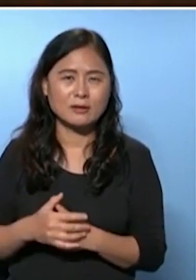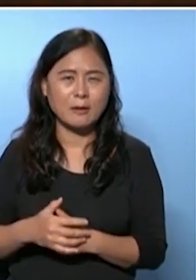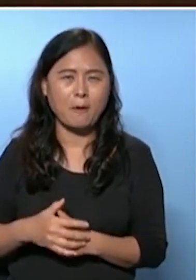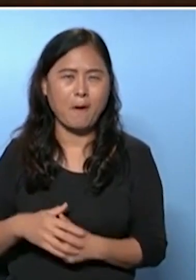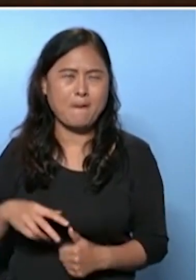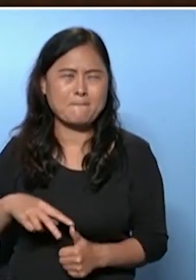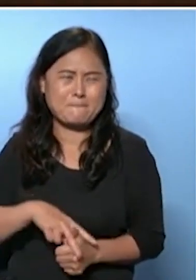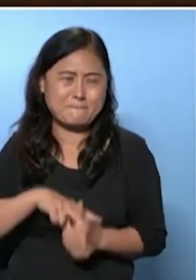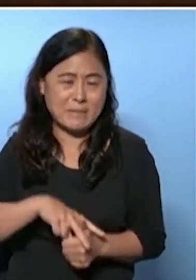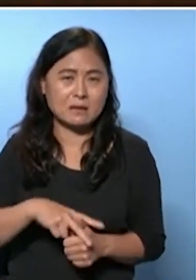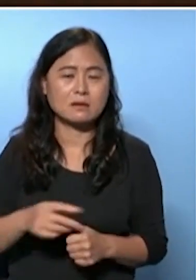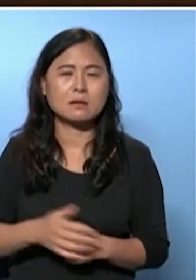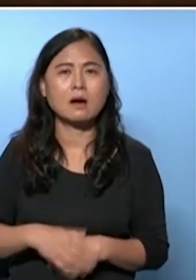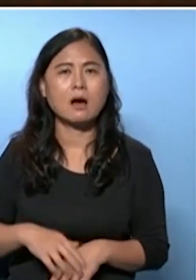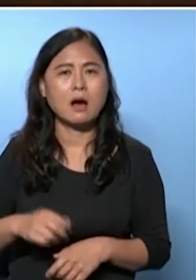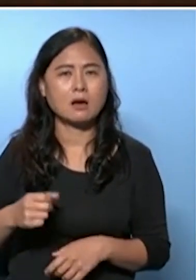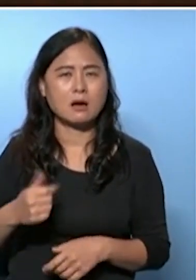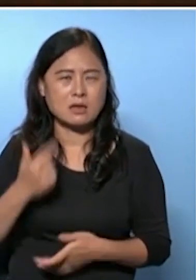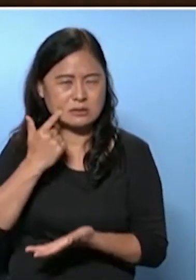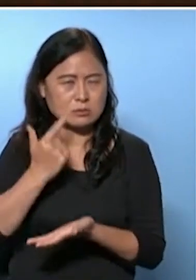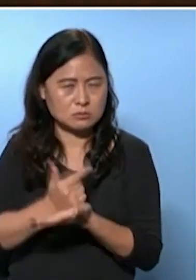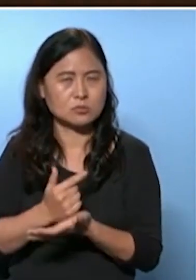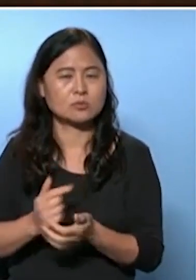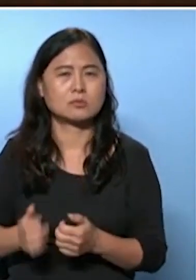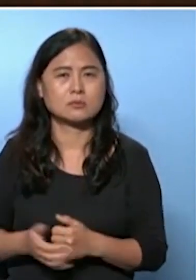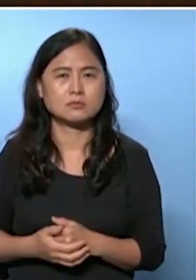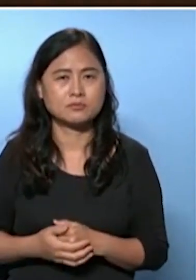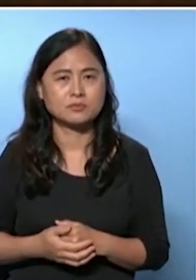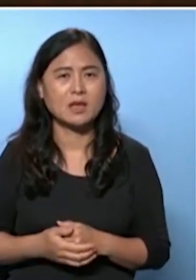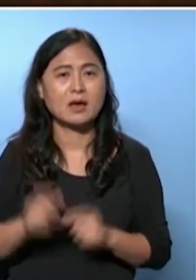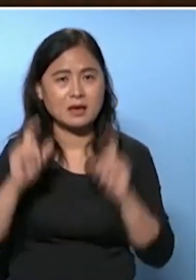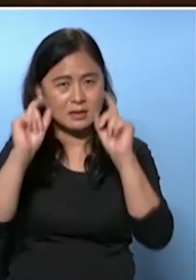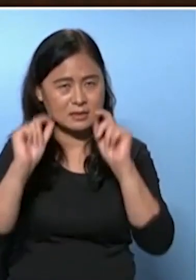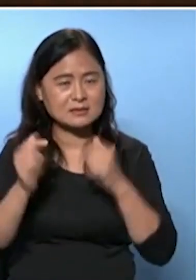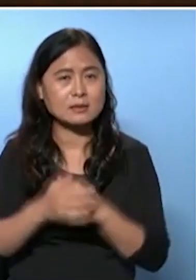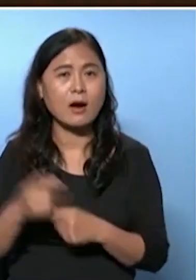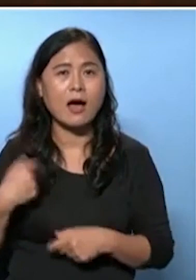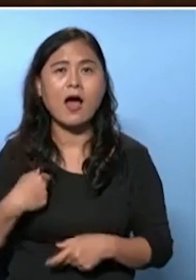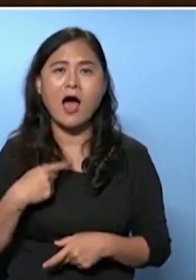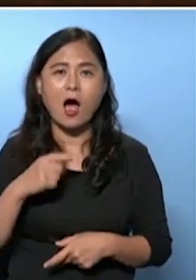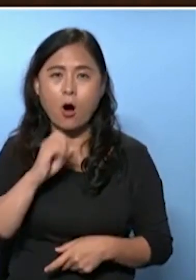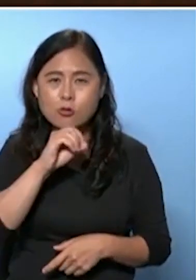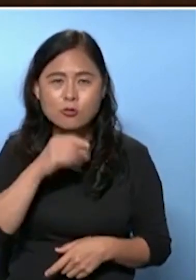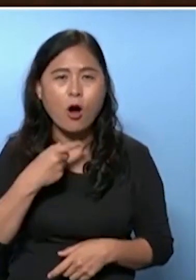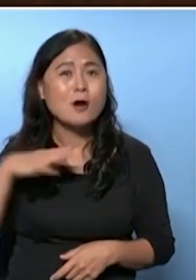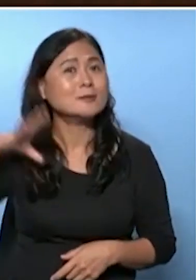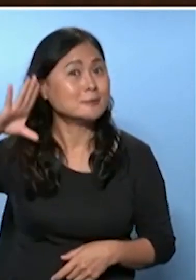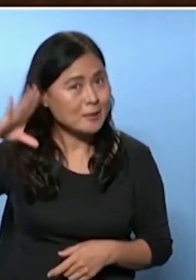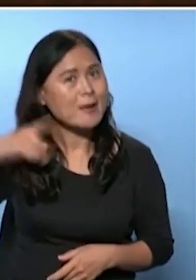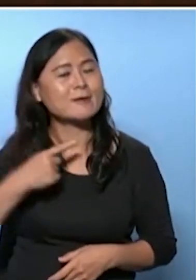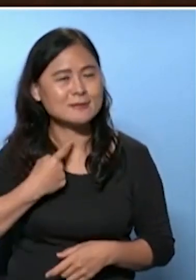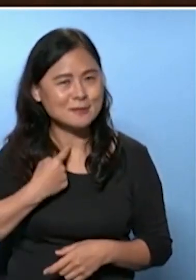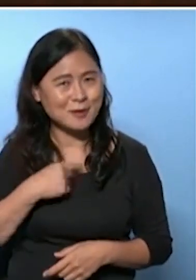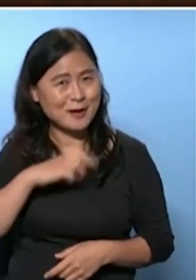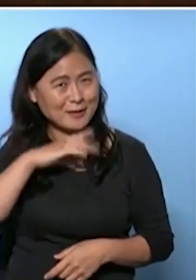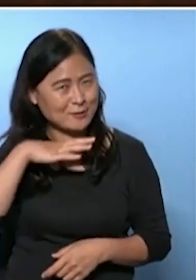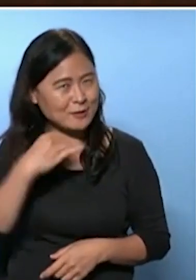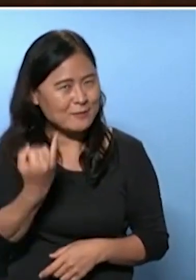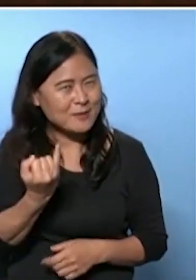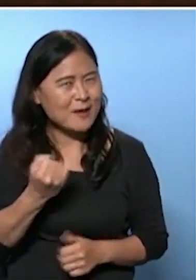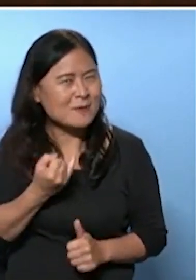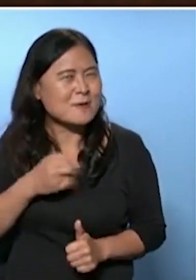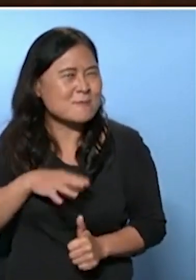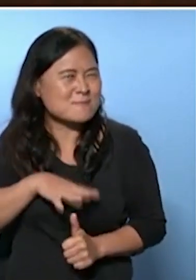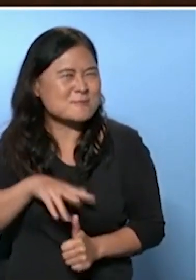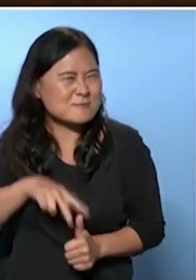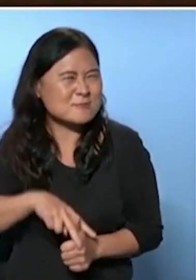是一種脅迫，這個更嚴重，就是說你不好不聽我話，你不聽我話我可以